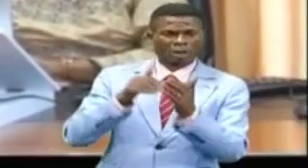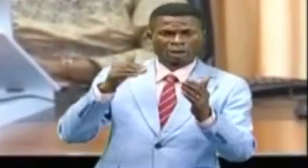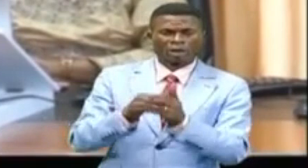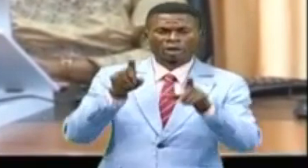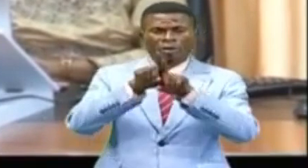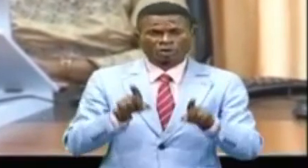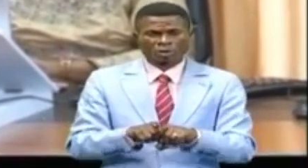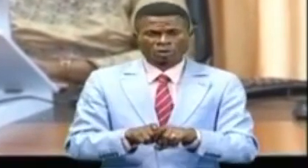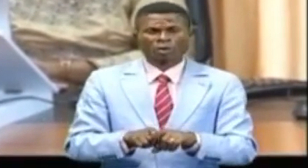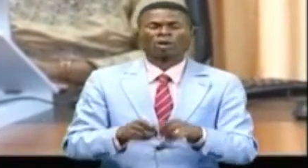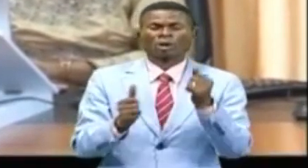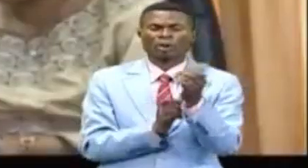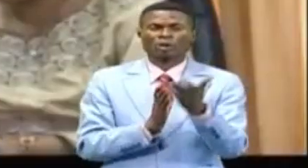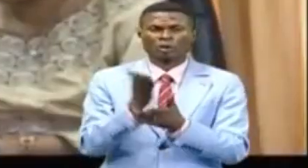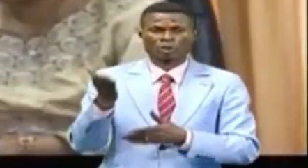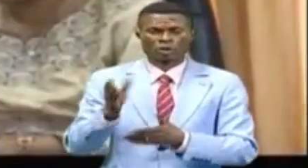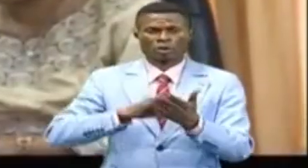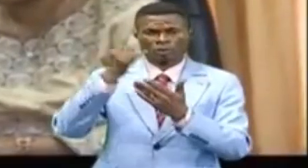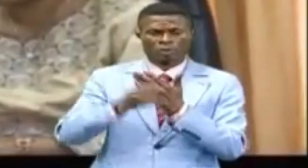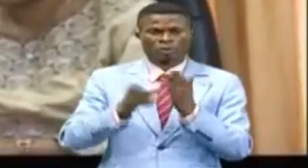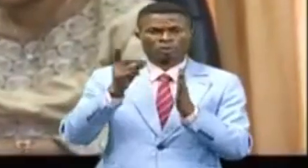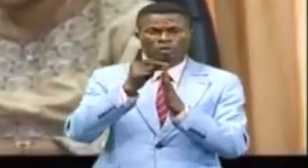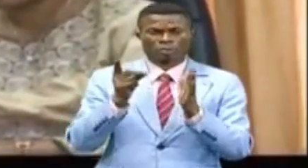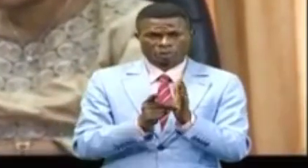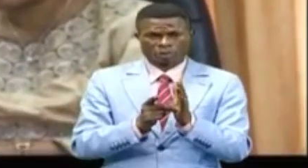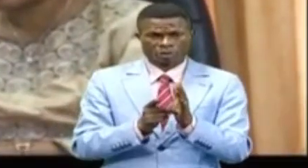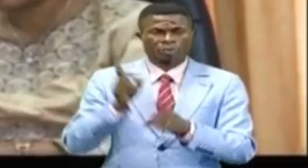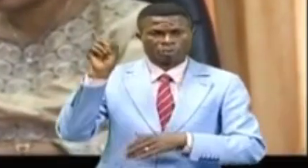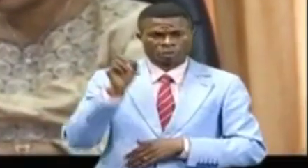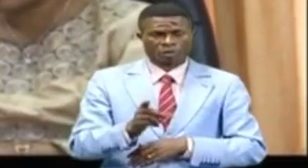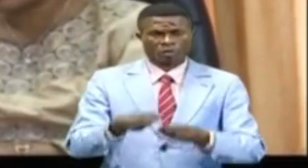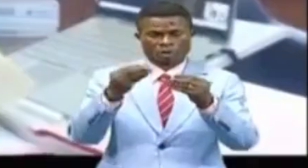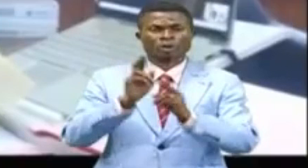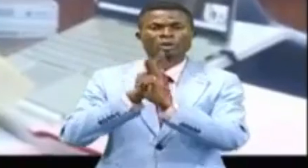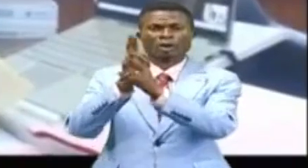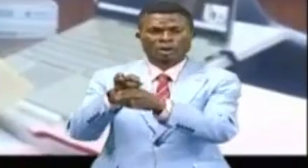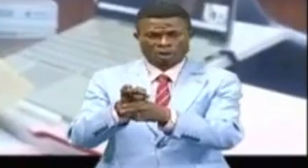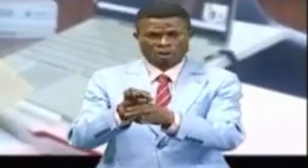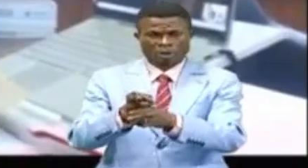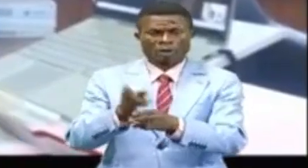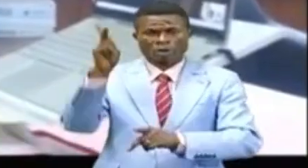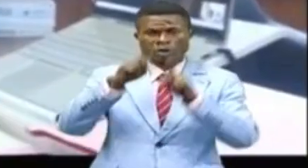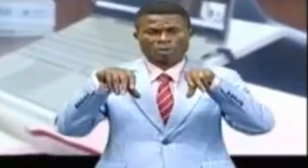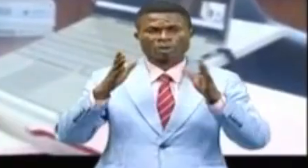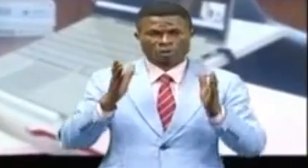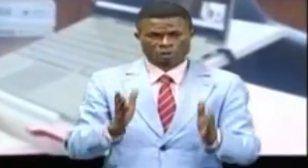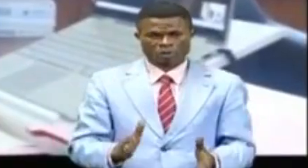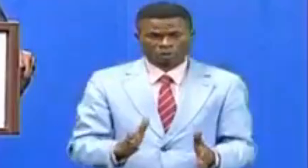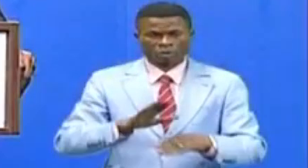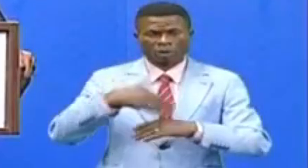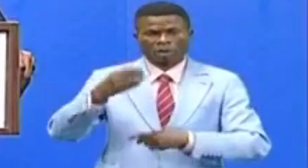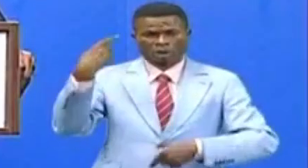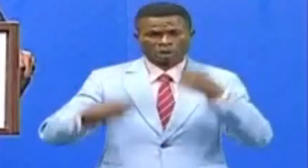que leurs ayants droit. Ce projet de décret vient donc donner une réponse à ses compatriotes. Après